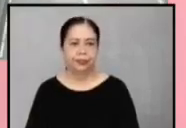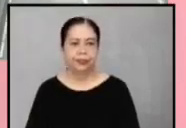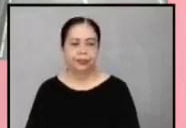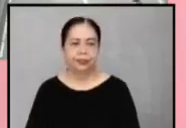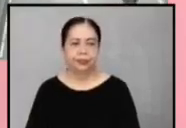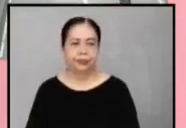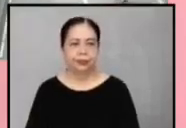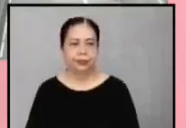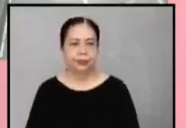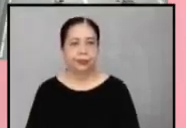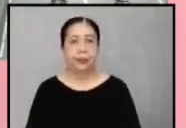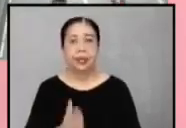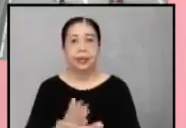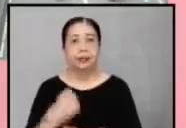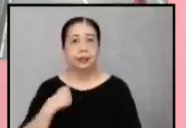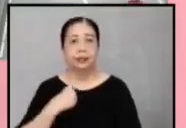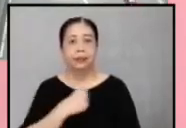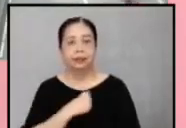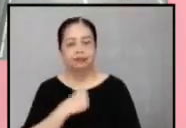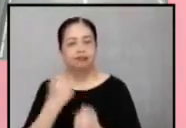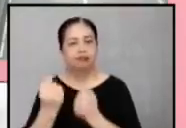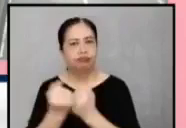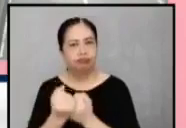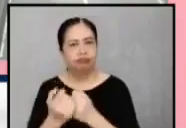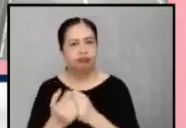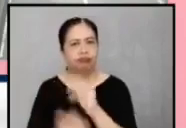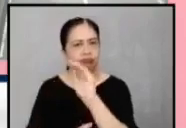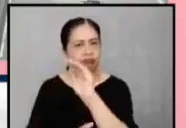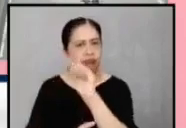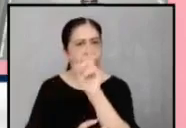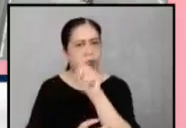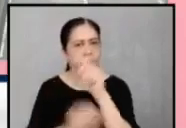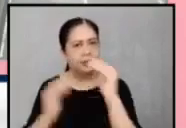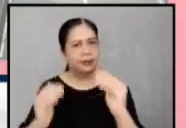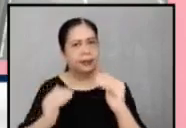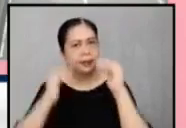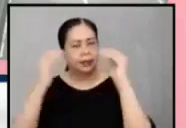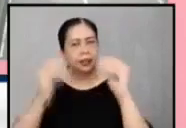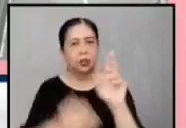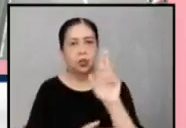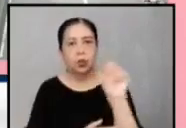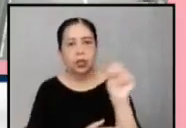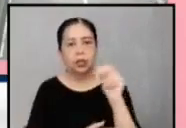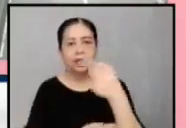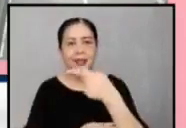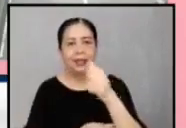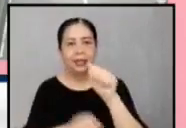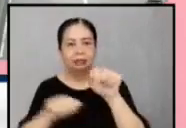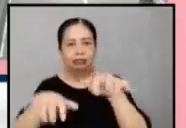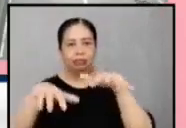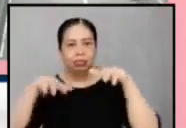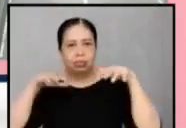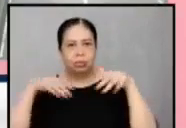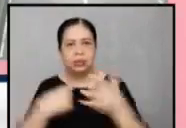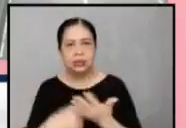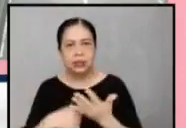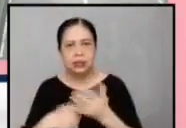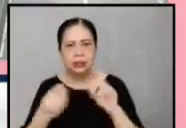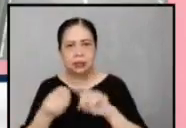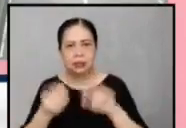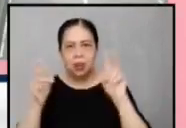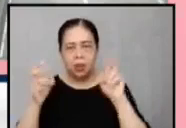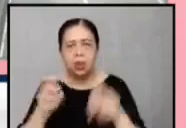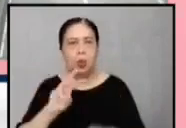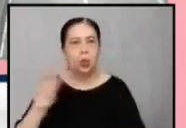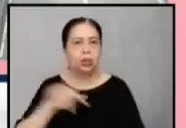Ilang senador pa ang sumuporta sa panawagan na iakyat sa United Nations General Assembly ang usapin ng West Philippine Sea dahil sa